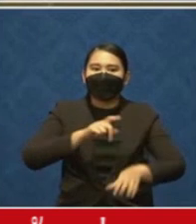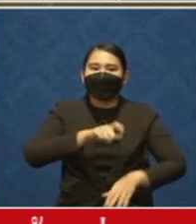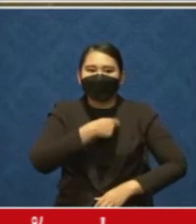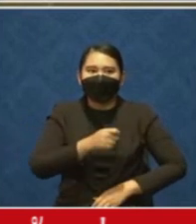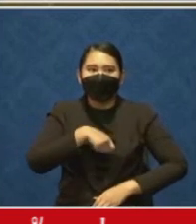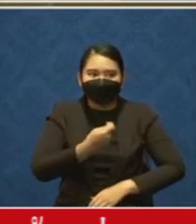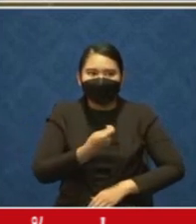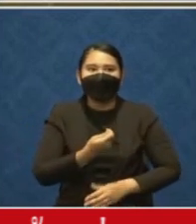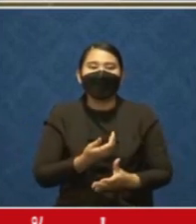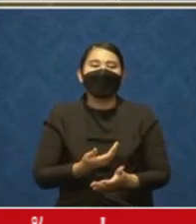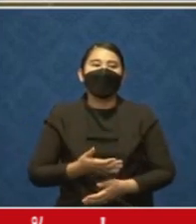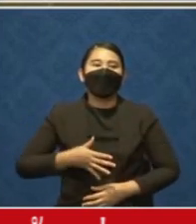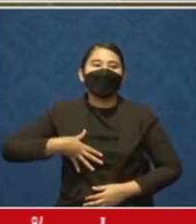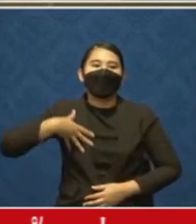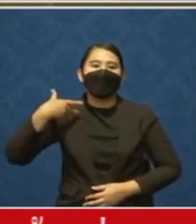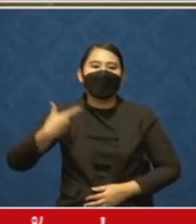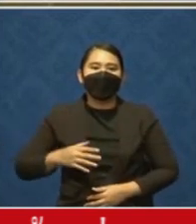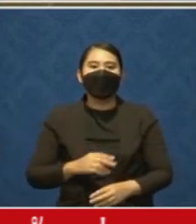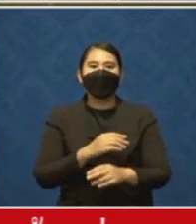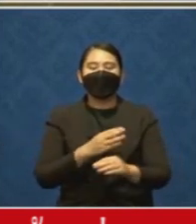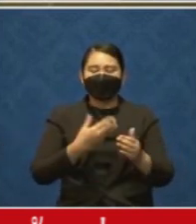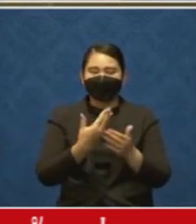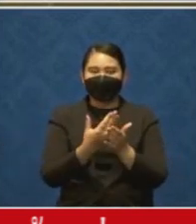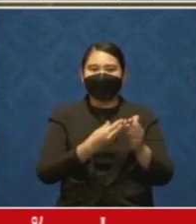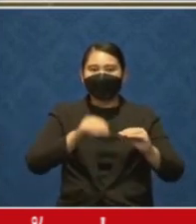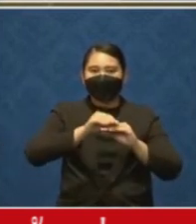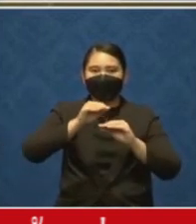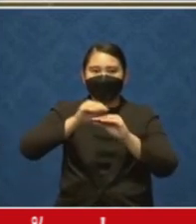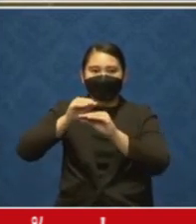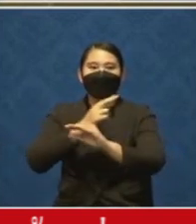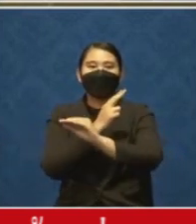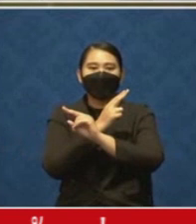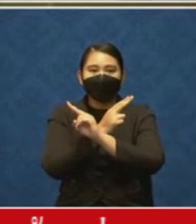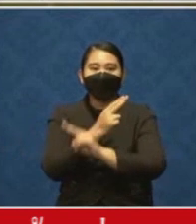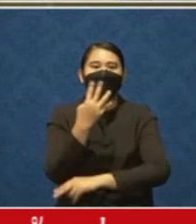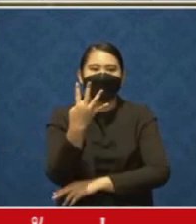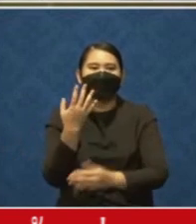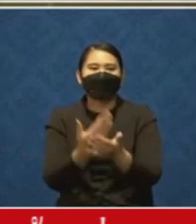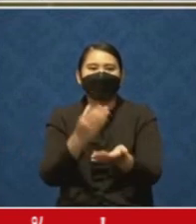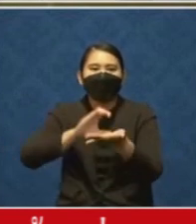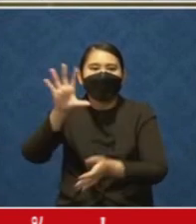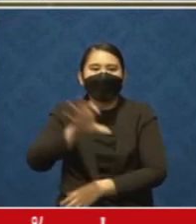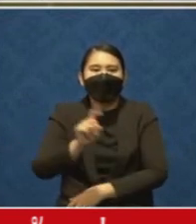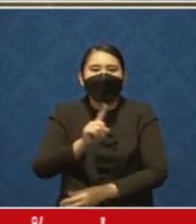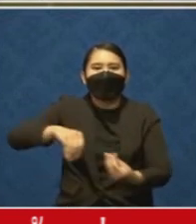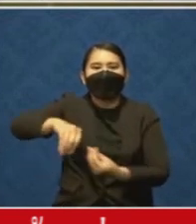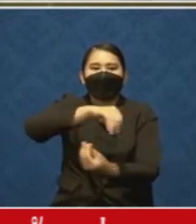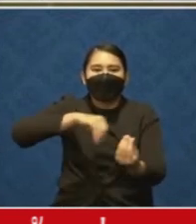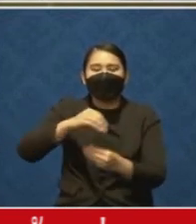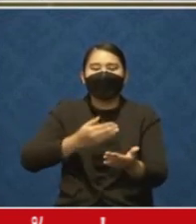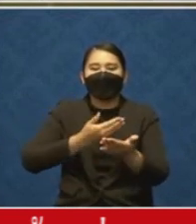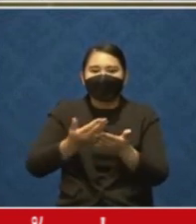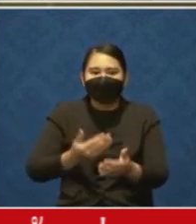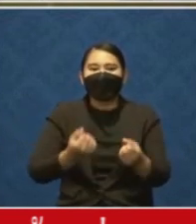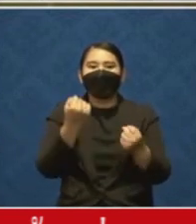านประธานครับเพิ่มขึ้นมากกว่า4 เท่าตัวครับแล้วเราจะเอาเงินงบประมาณที่ไหนครับมาใช้จ่าย